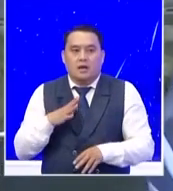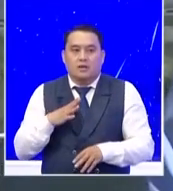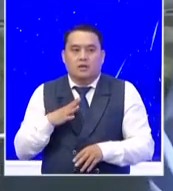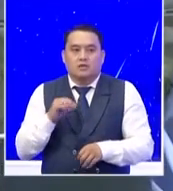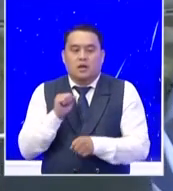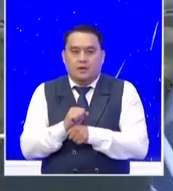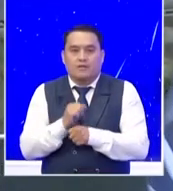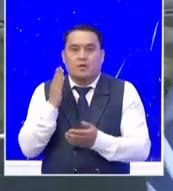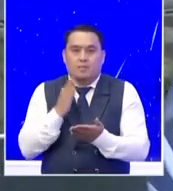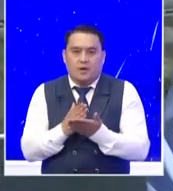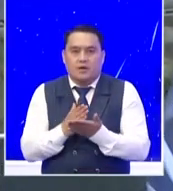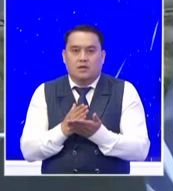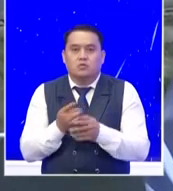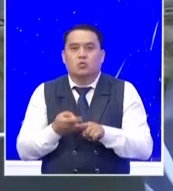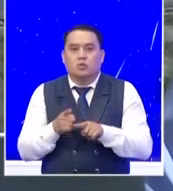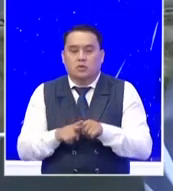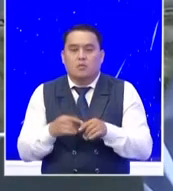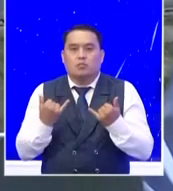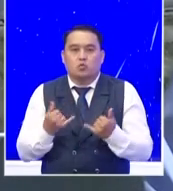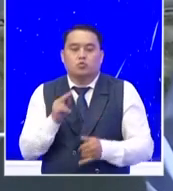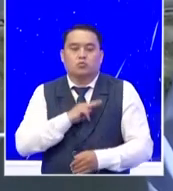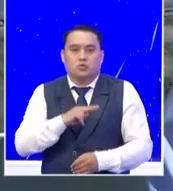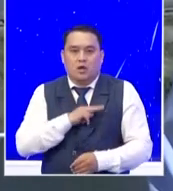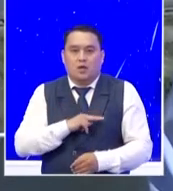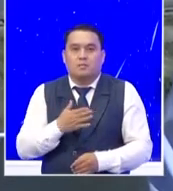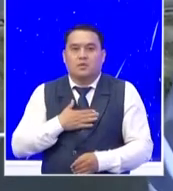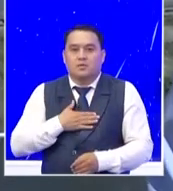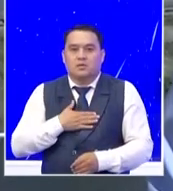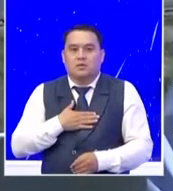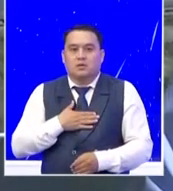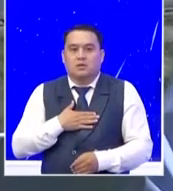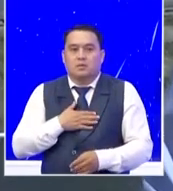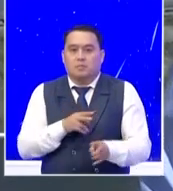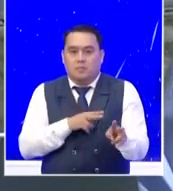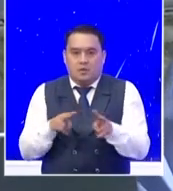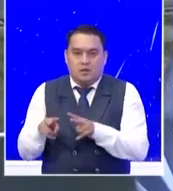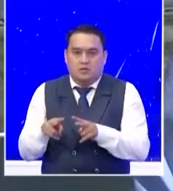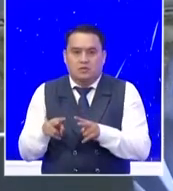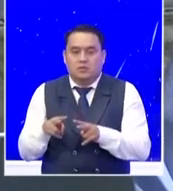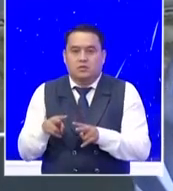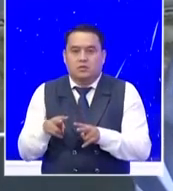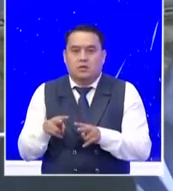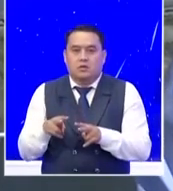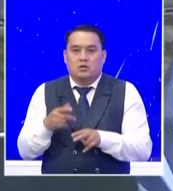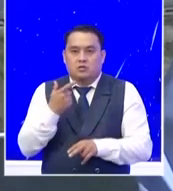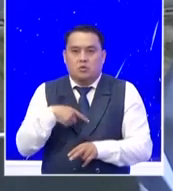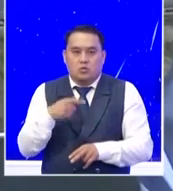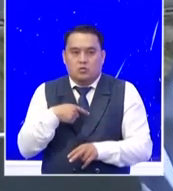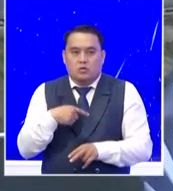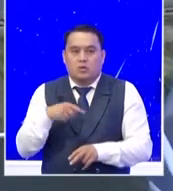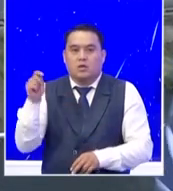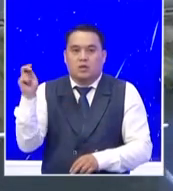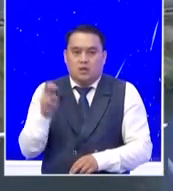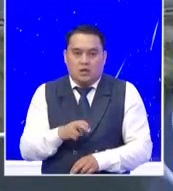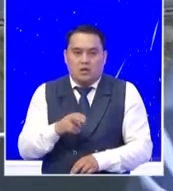задержкалар бар. Сондықтан да бұл жұмысты біз жіті бақылауда ұстаймыз. Өзім келіп тұрам, неге